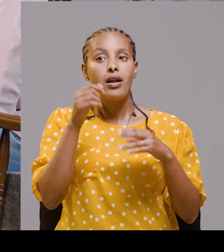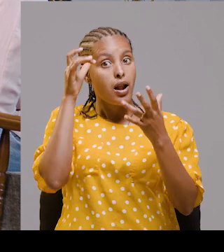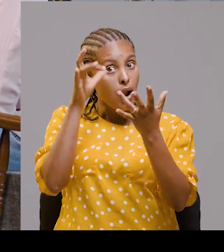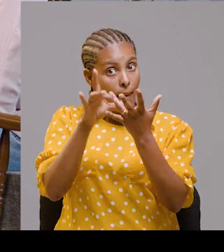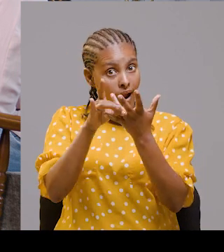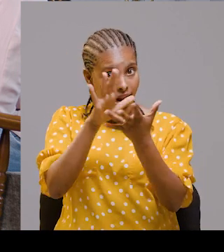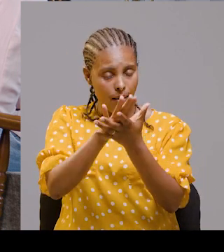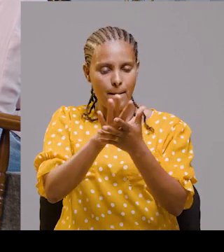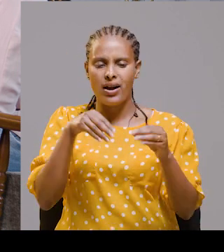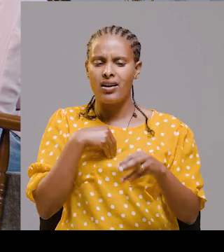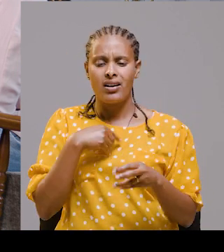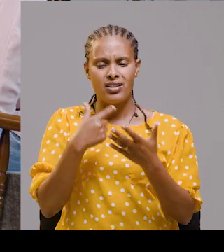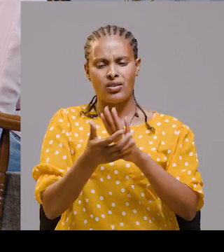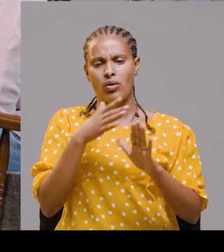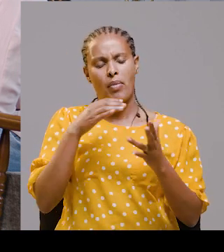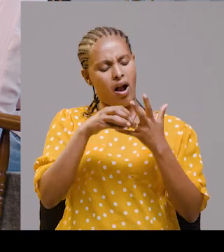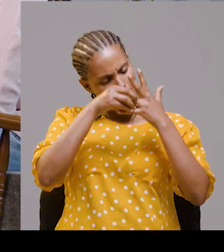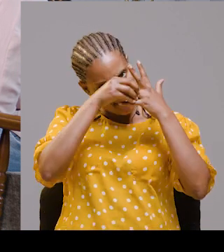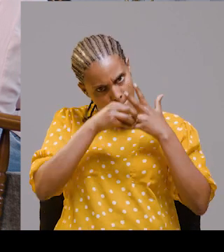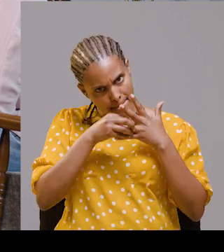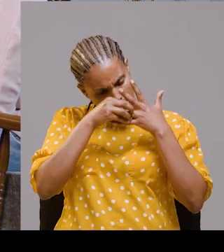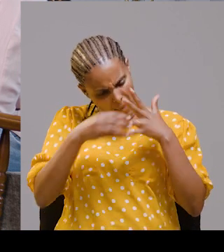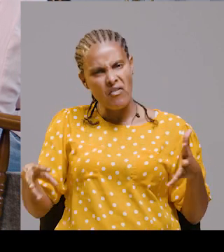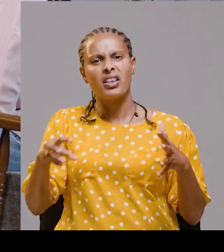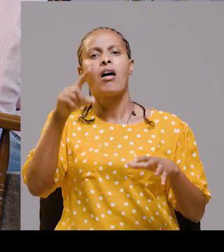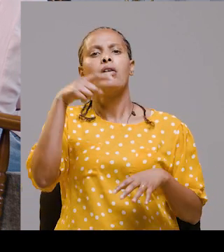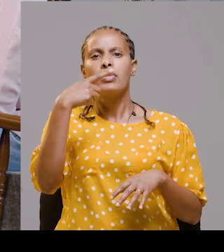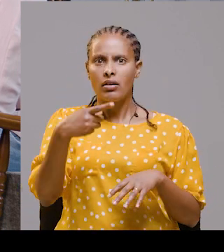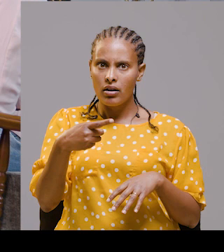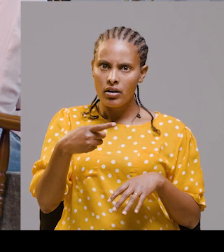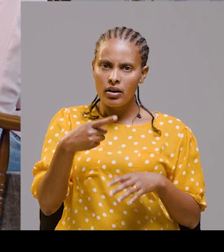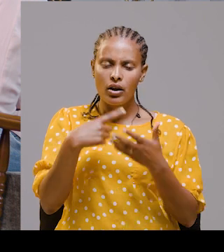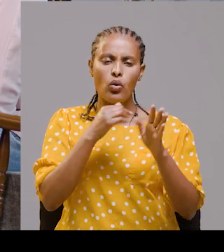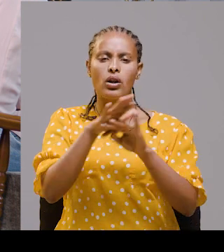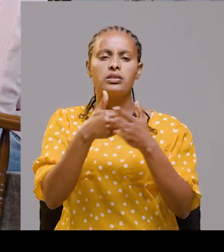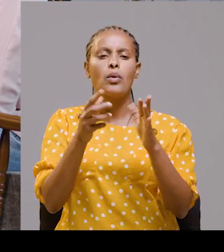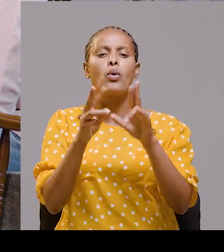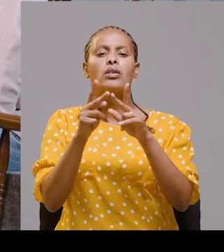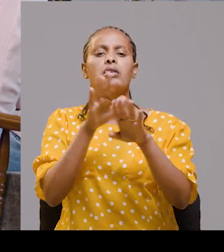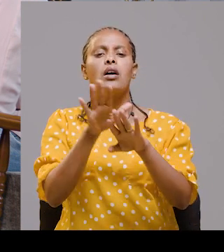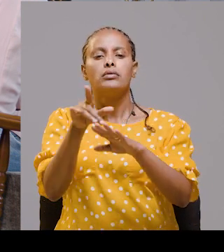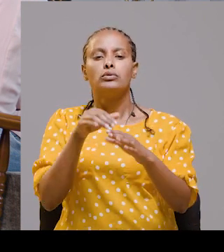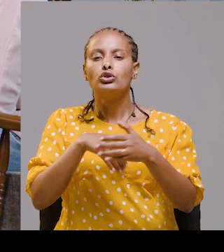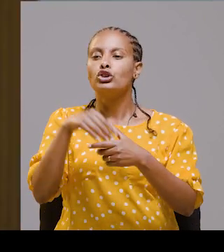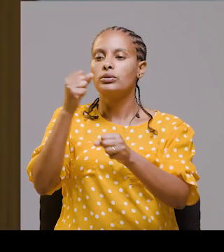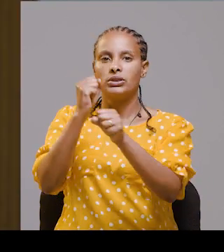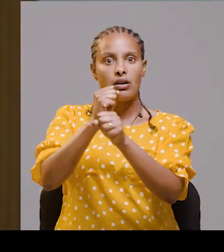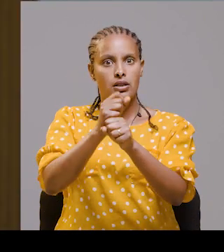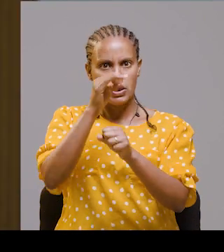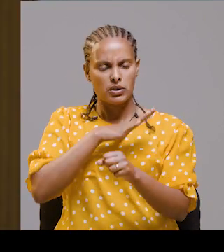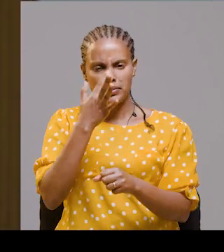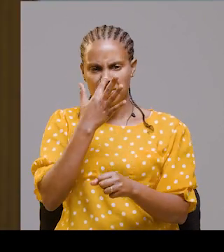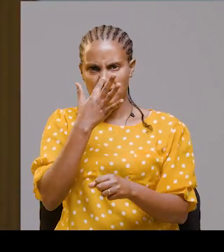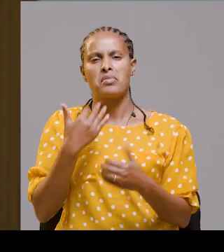ለባሎች። ስለዚህ አይ በቃ እንደዚህ ከሆነ መፋታት አለብን ወደሚል ይሄዳል። እንግዲህ ሁላችንም ዛ ቦታ ላይ ዛ ፊልድ ላይ የምንሰራ ሰዎች አምሹር